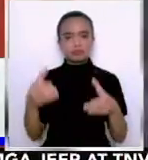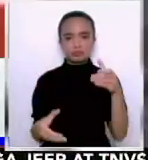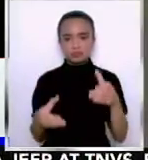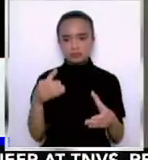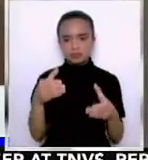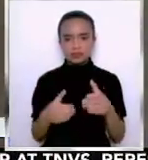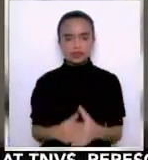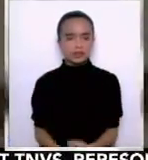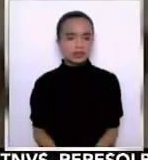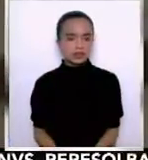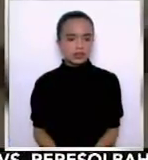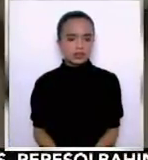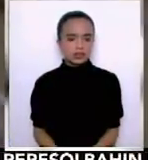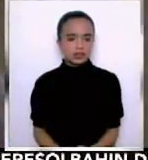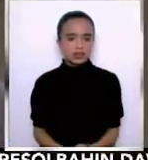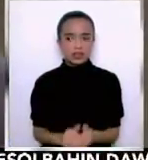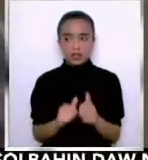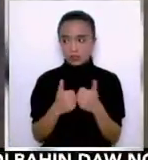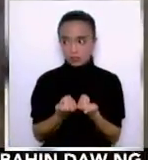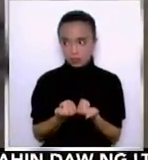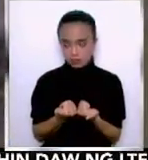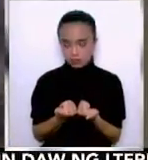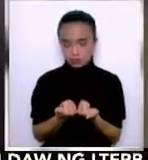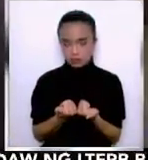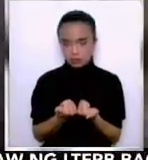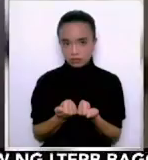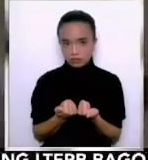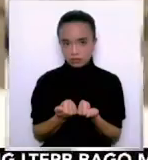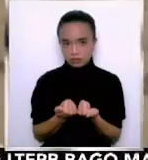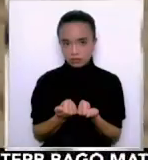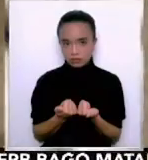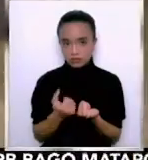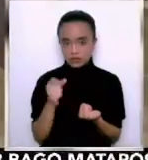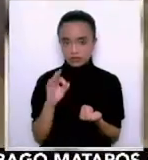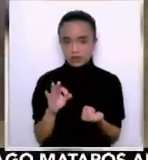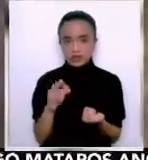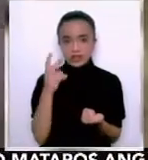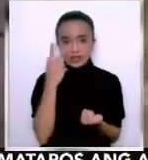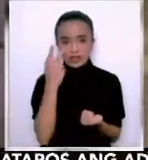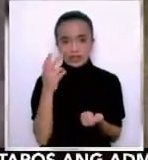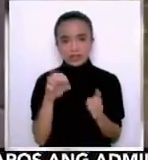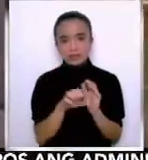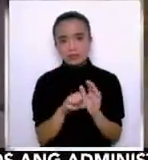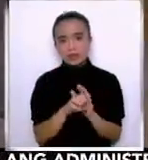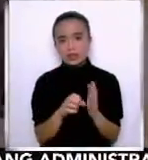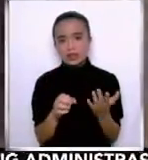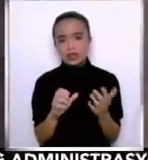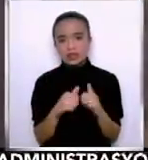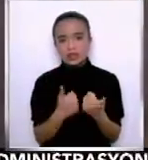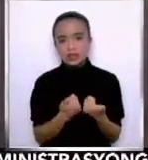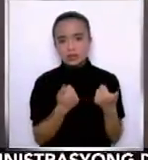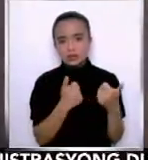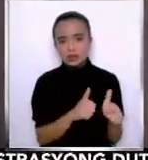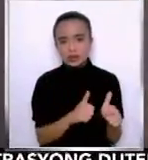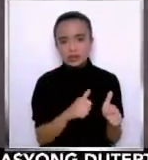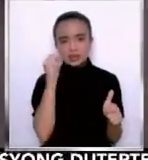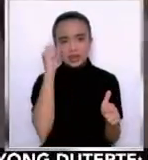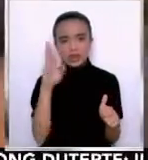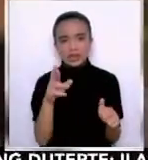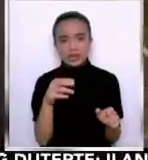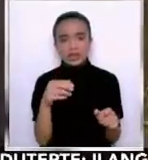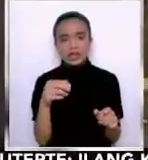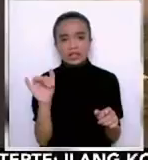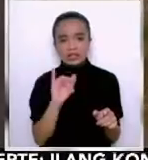may susunod pa sa na biktima na katulad ko? Paano na lang po sila? Eh pasalamat nga po